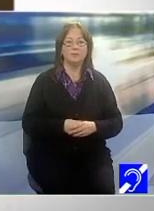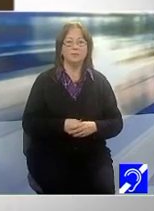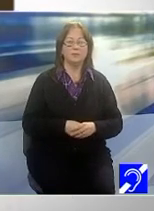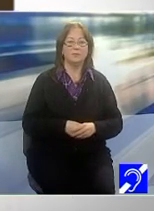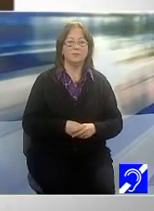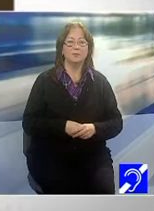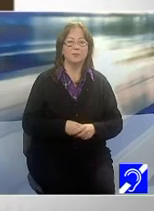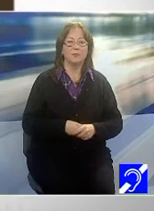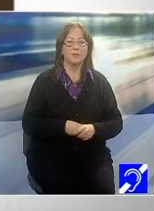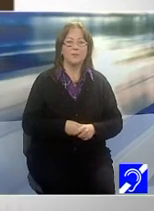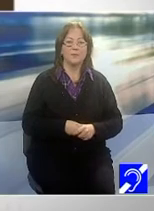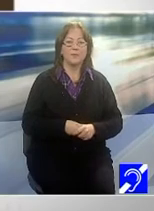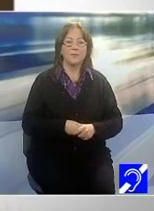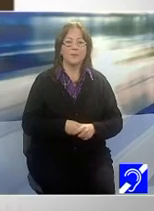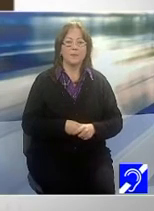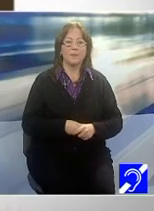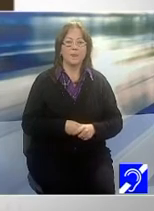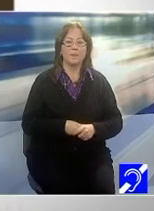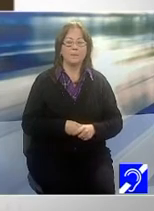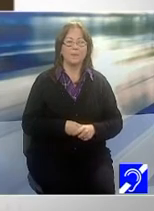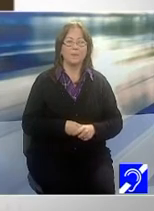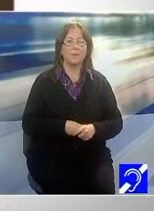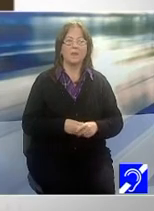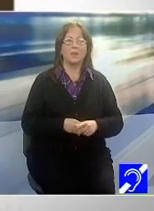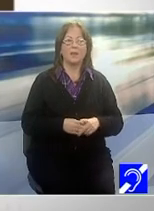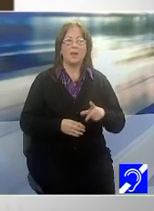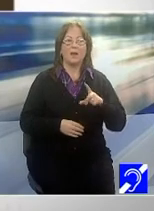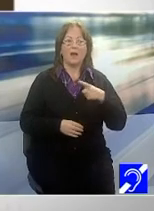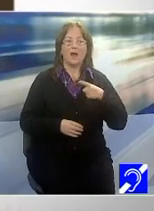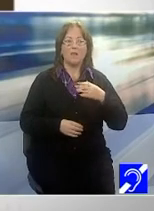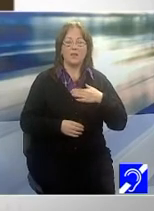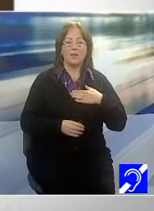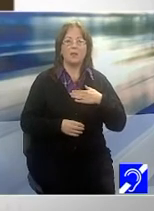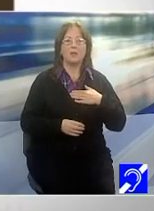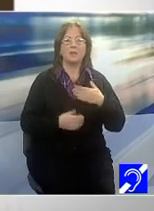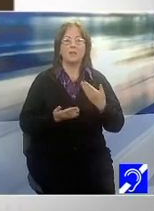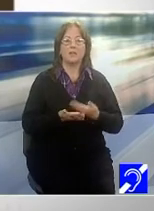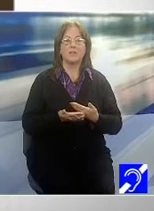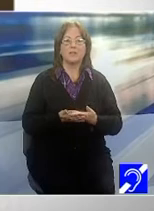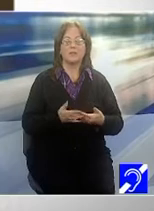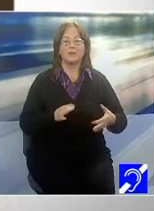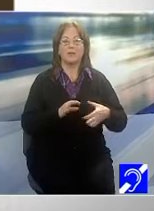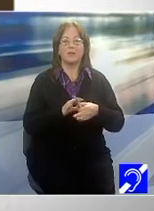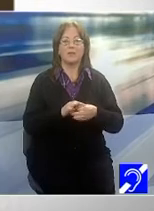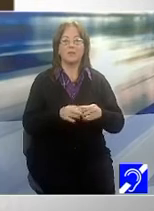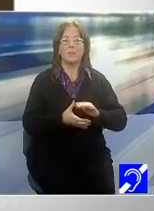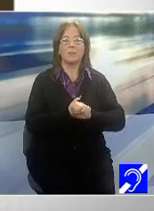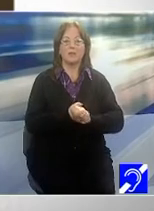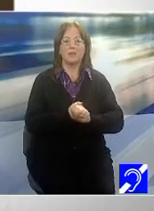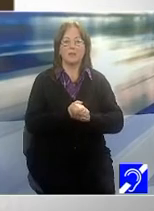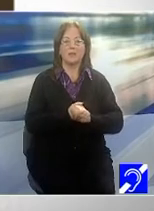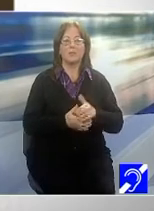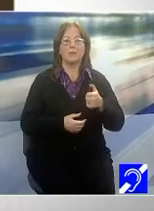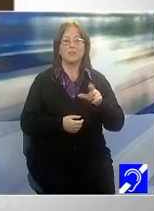ongoing. Romania has joined the Avem acest parteneriat de 135 de ani care